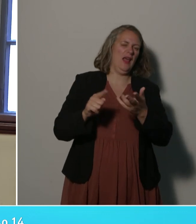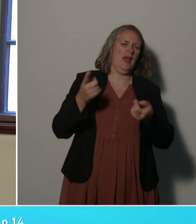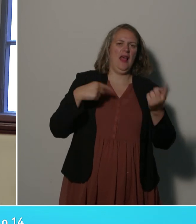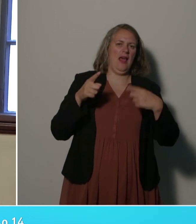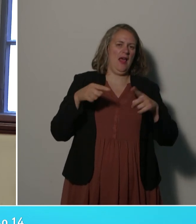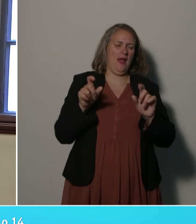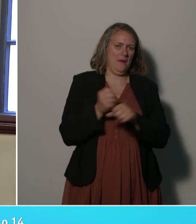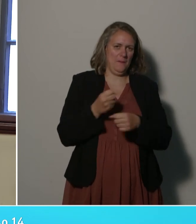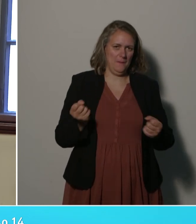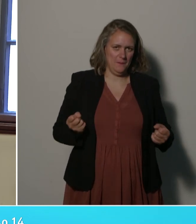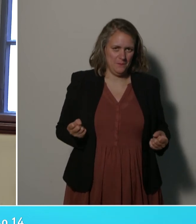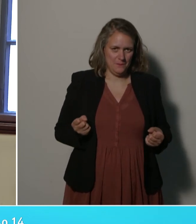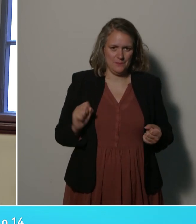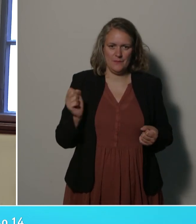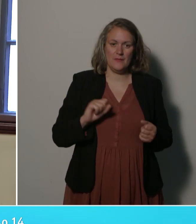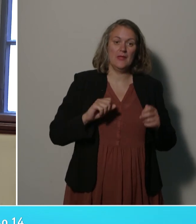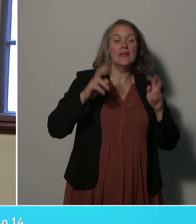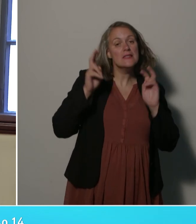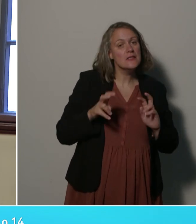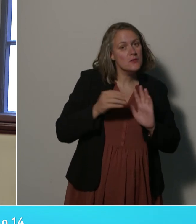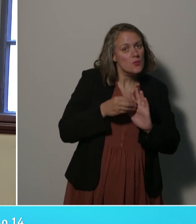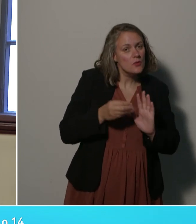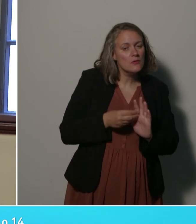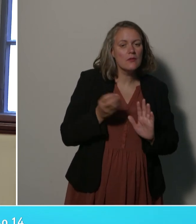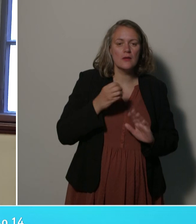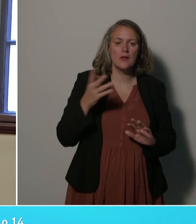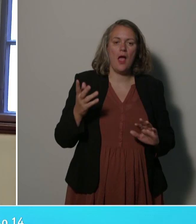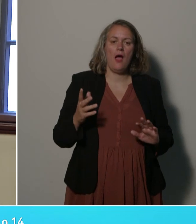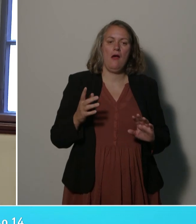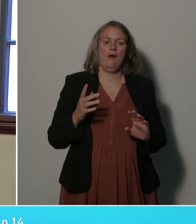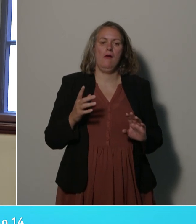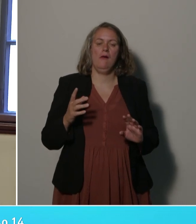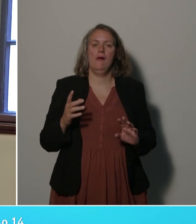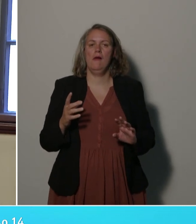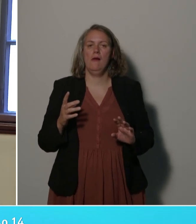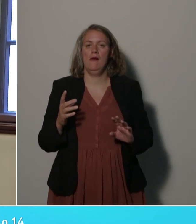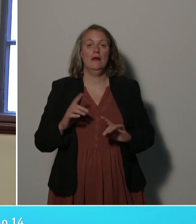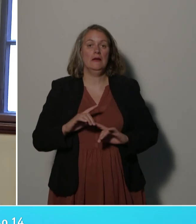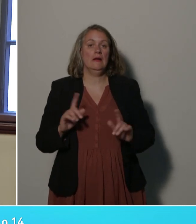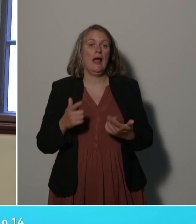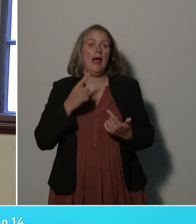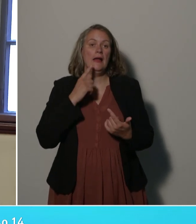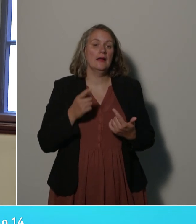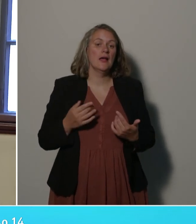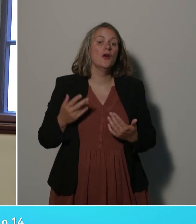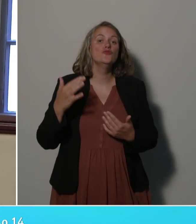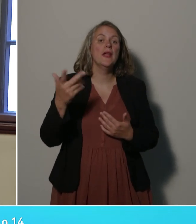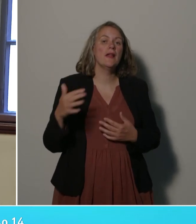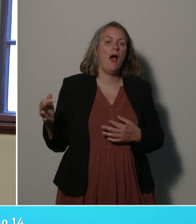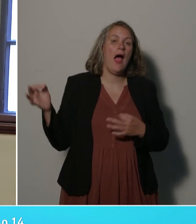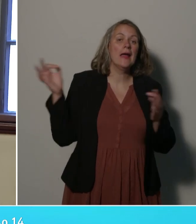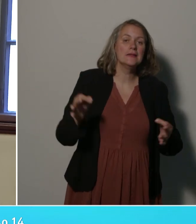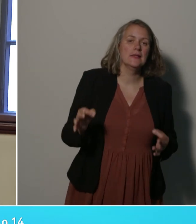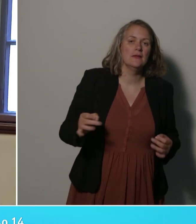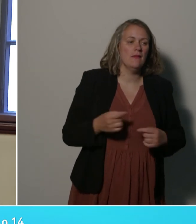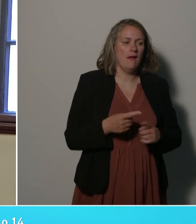Unter denen, die dann in der Sitzung dabei sind, ist natürlich nie einer derjenigen, der da später mal einziehen wird.